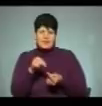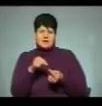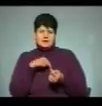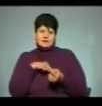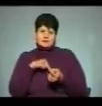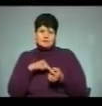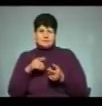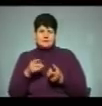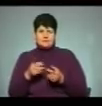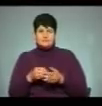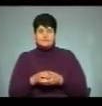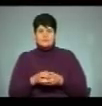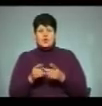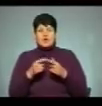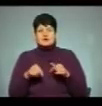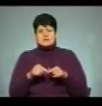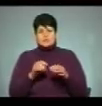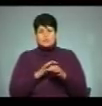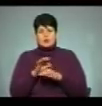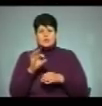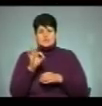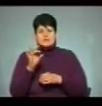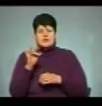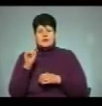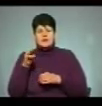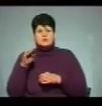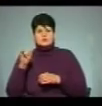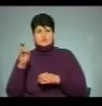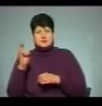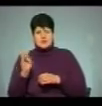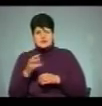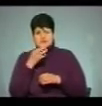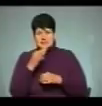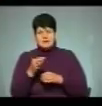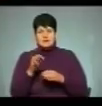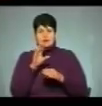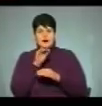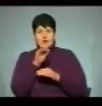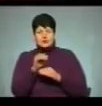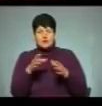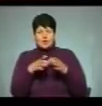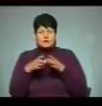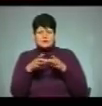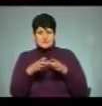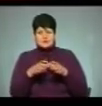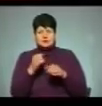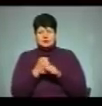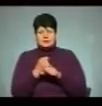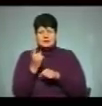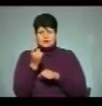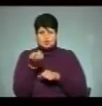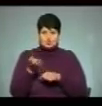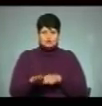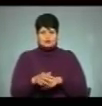яка потрібна нам. Організатор проекту Оксана Ратушняк повідомила, аудіодиск з казками випустили накладом 100 штук.